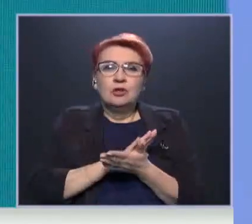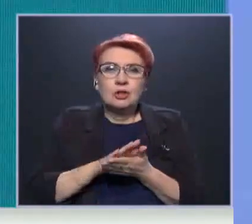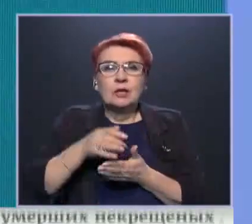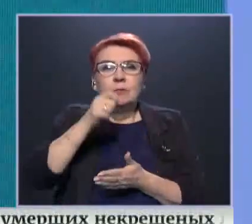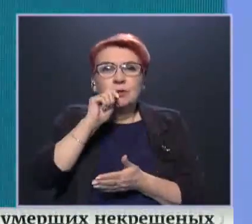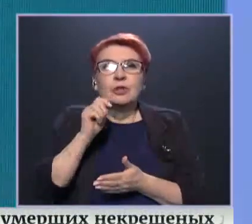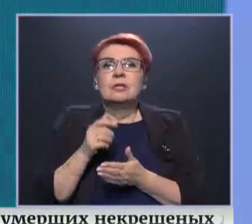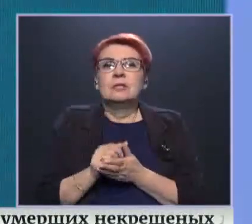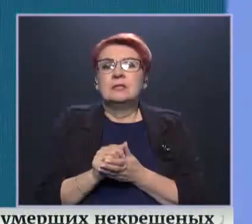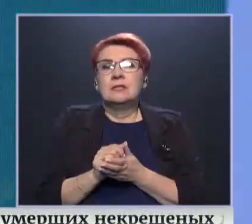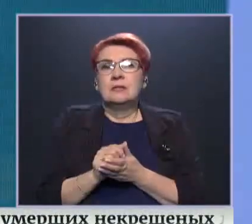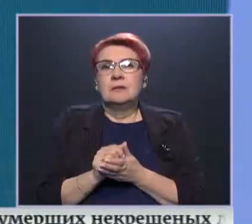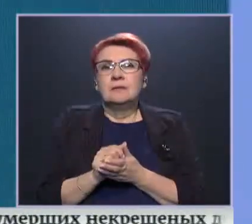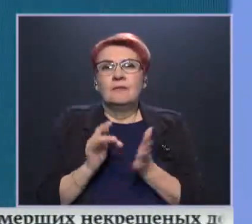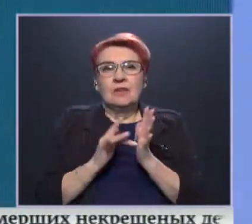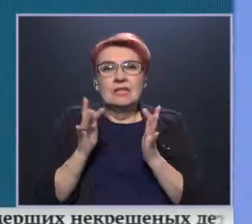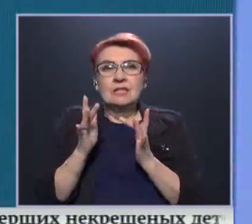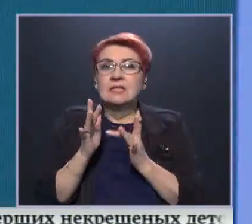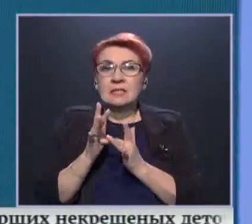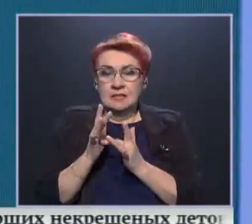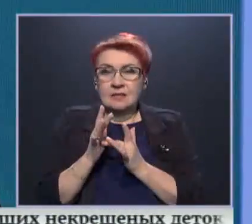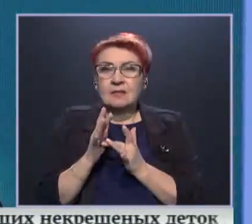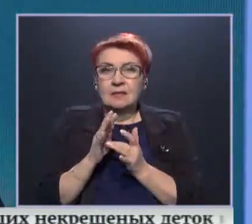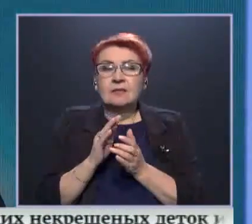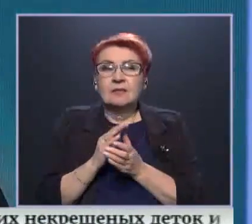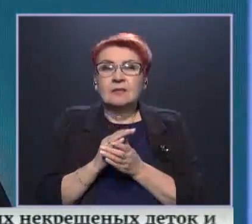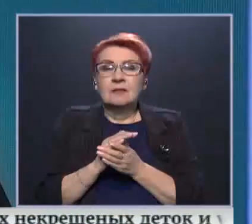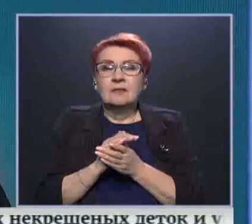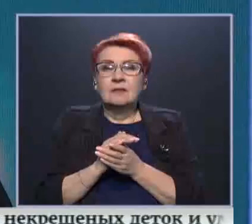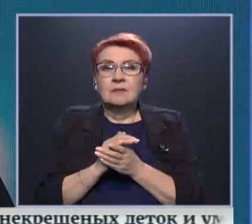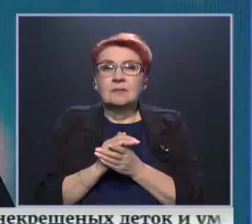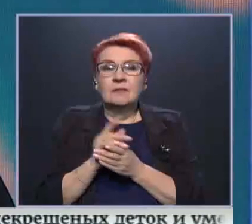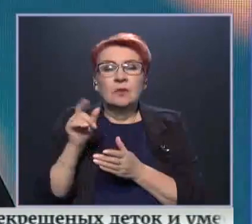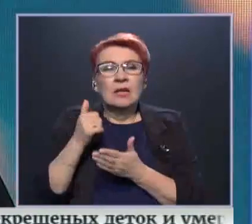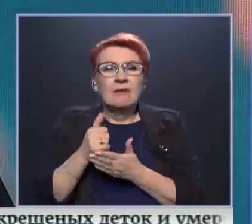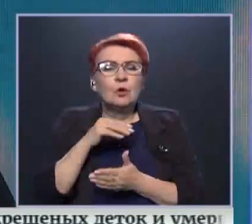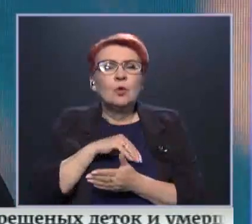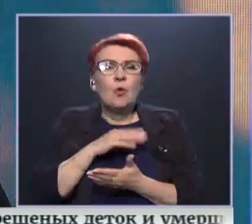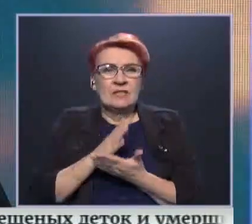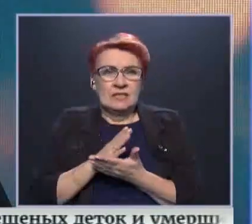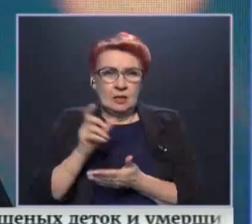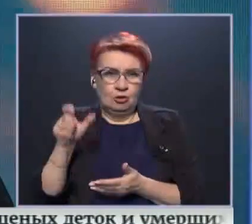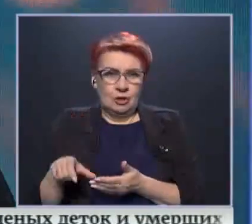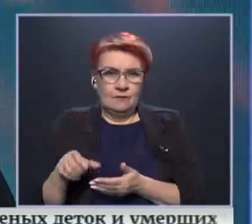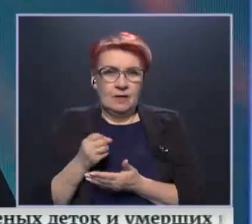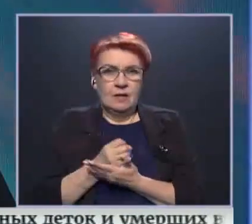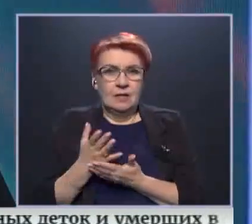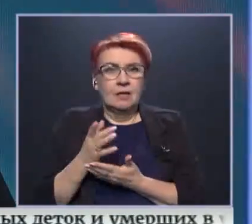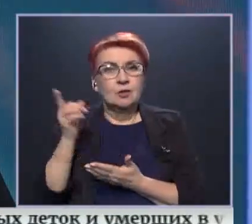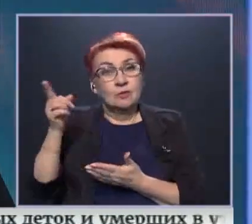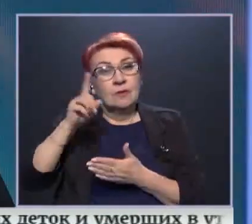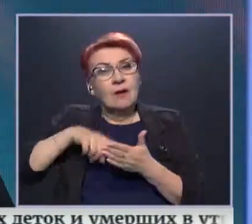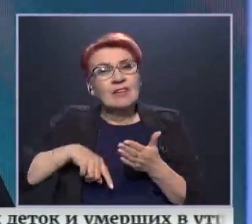причащения зависит от многих факторов. От духовного состояния человека, от того, насколько давно он